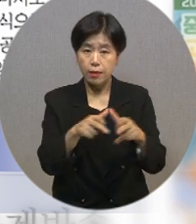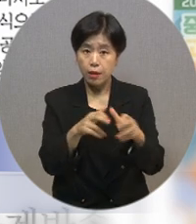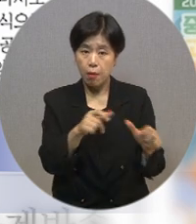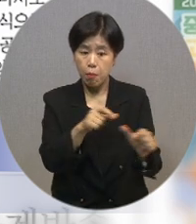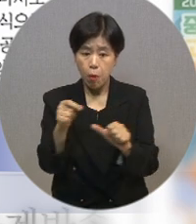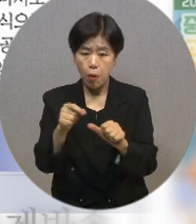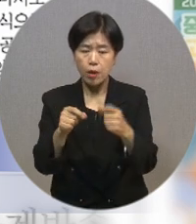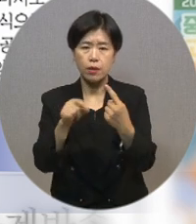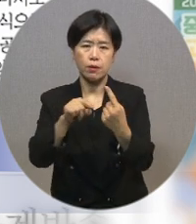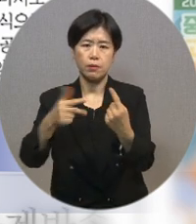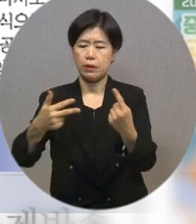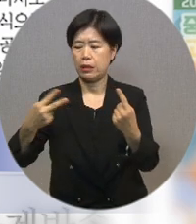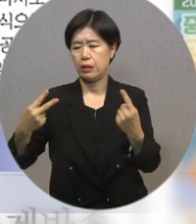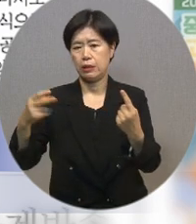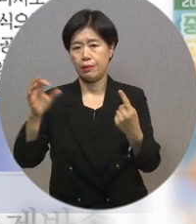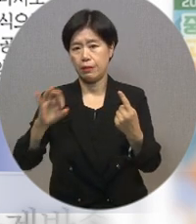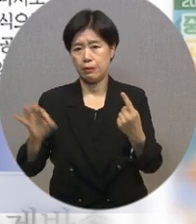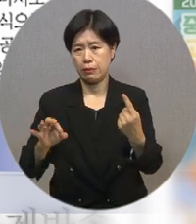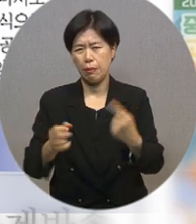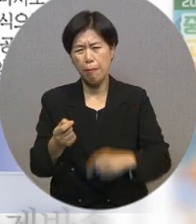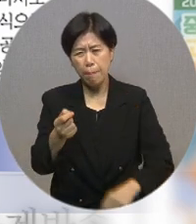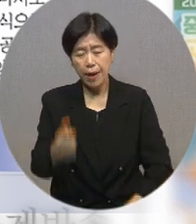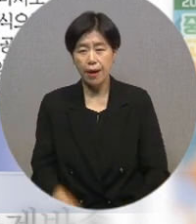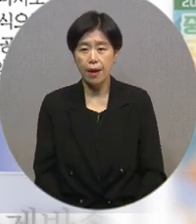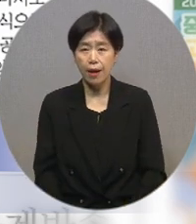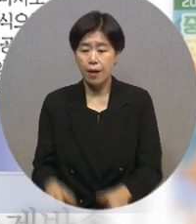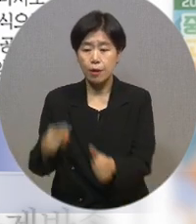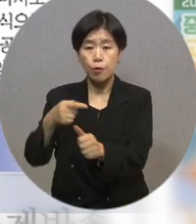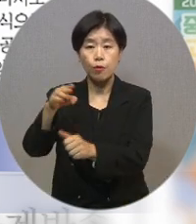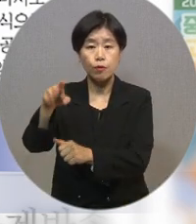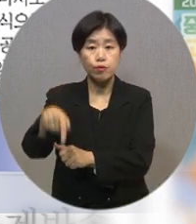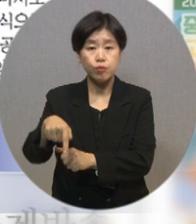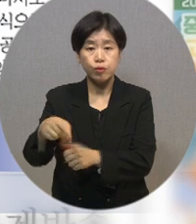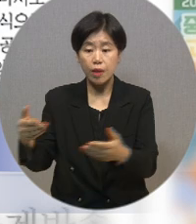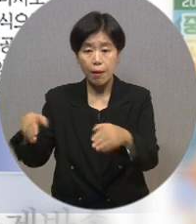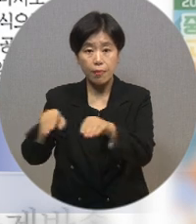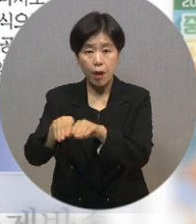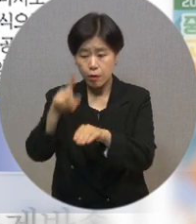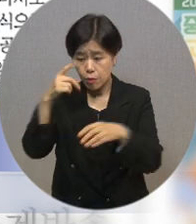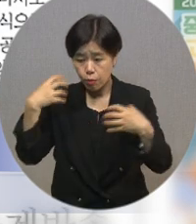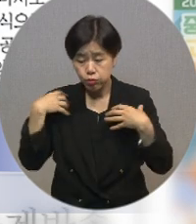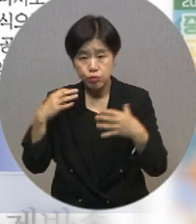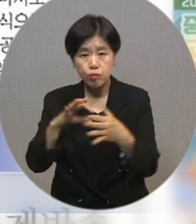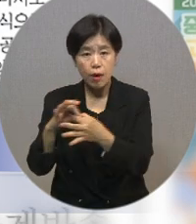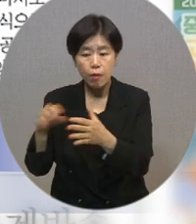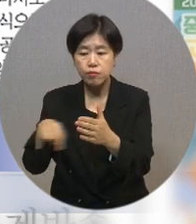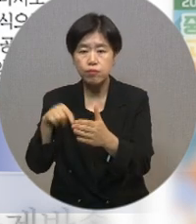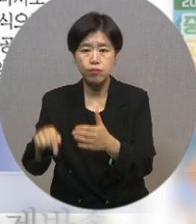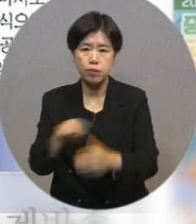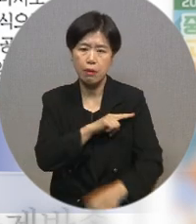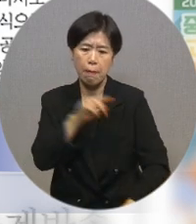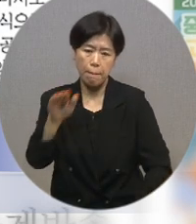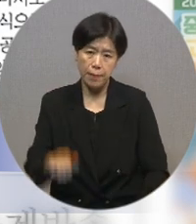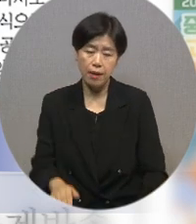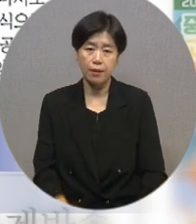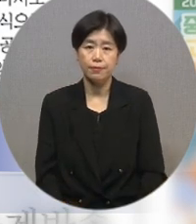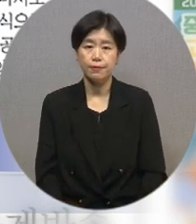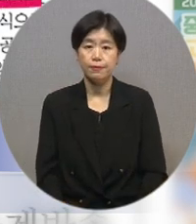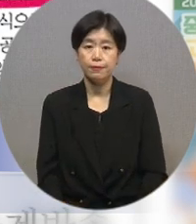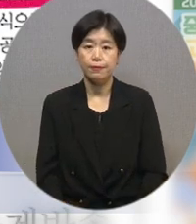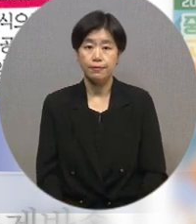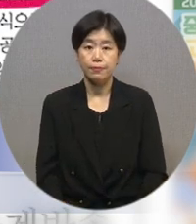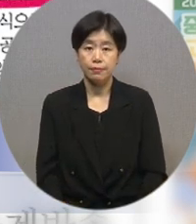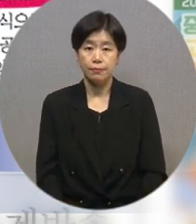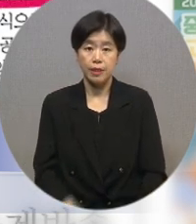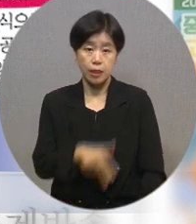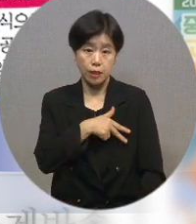1.72% 나타났는데이는 교육부 소관 공공 기간 중 가장 낮은 수준으로 확인됐습니다